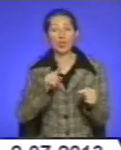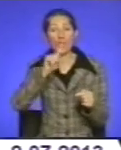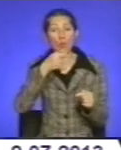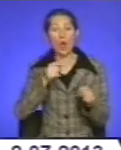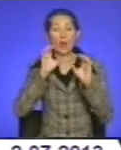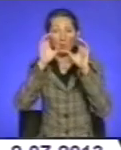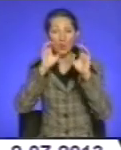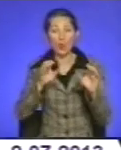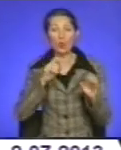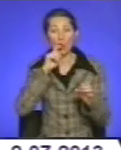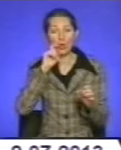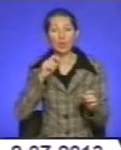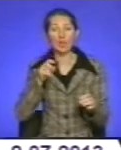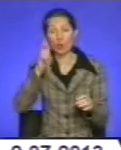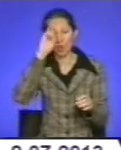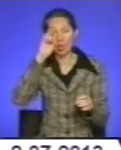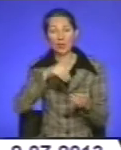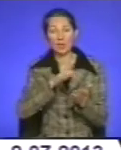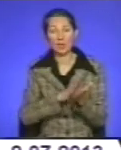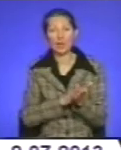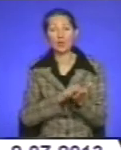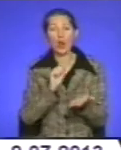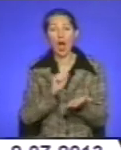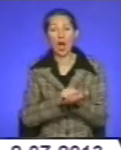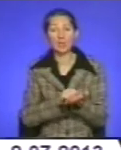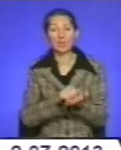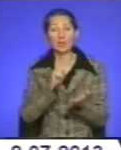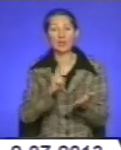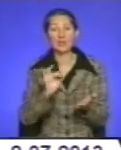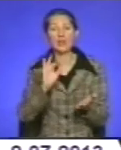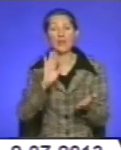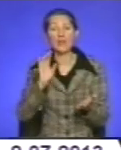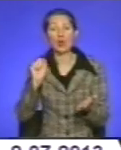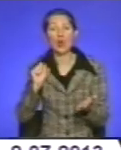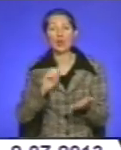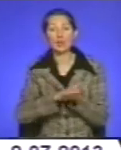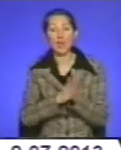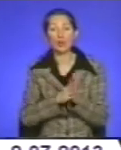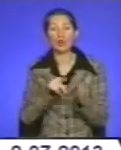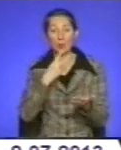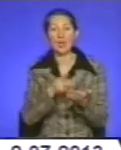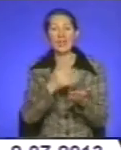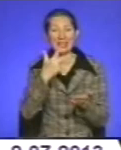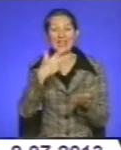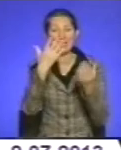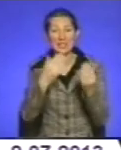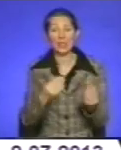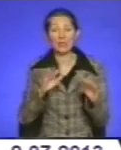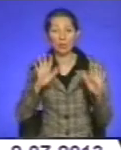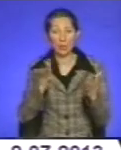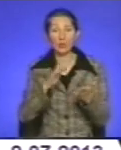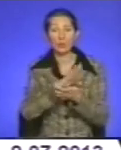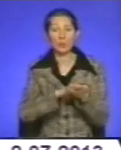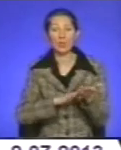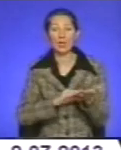державну реєстрацію акцій цивільного стану, стаття 15, яка передбачає 30 днів з моменту написання заяви, вона видасть, але за